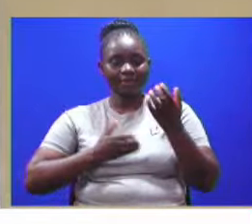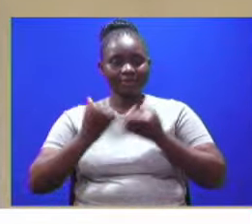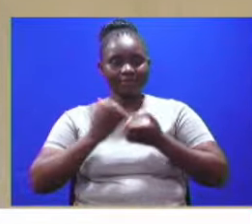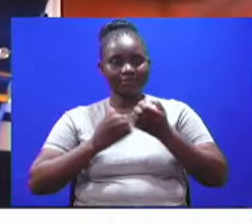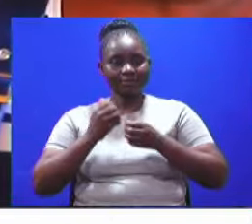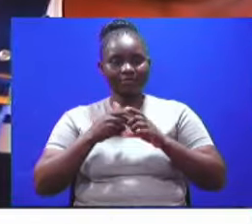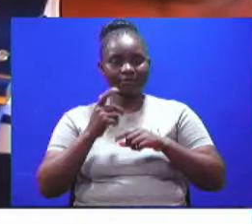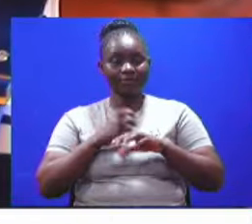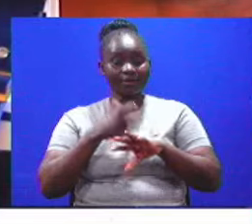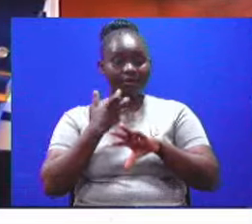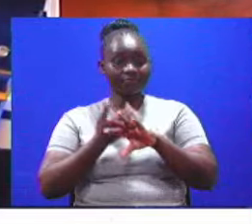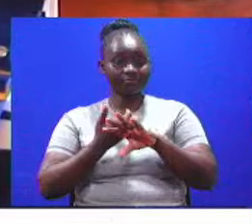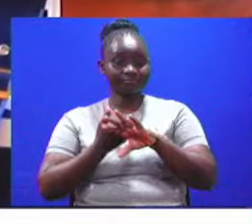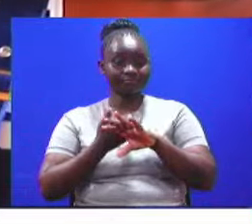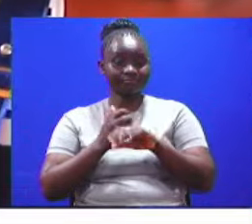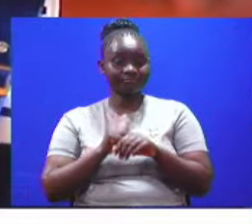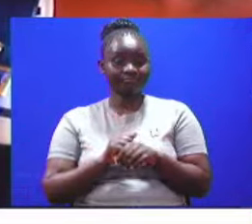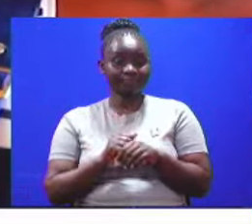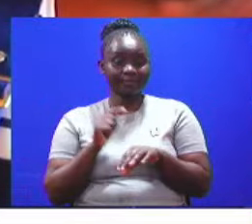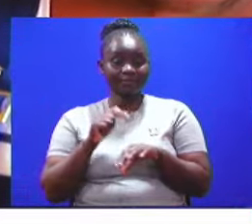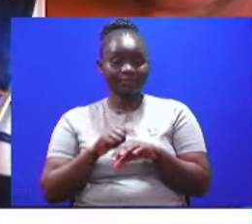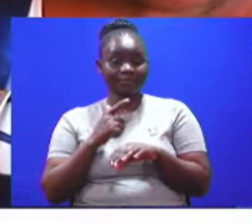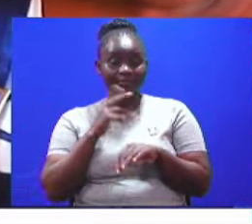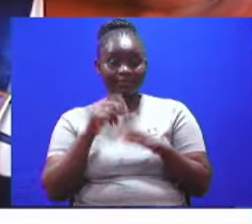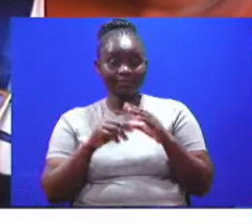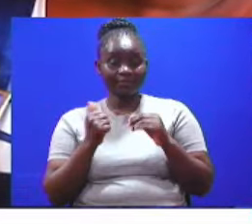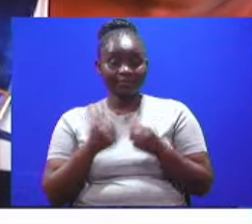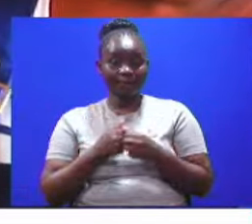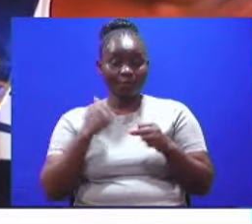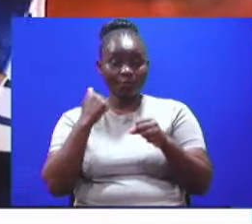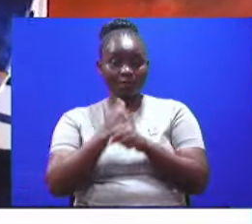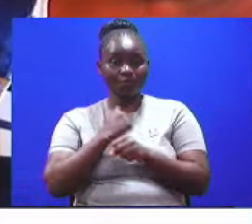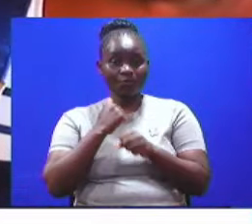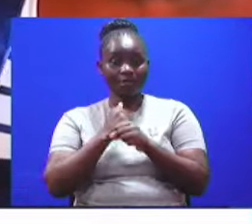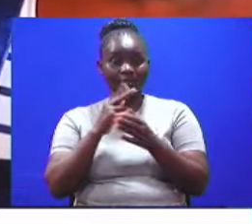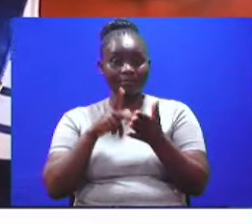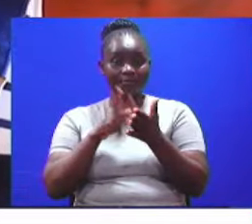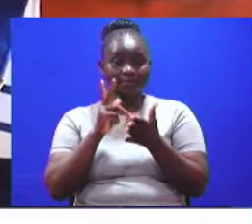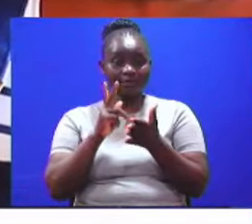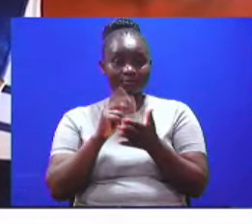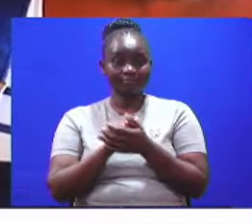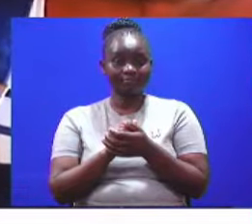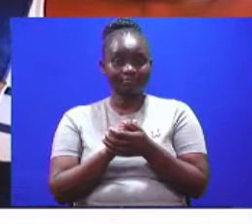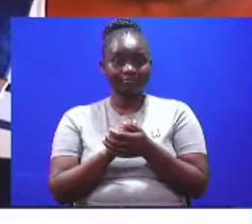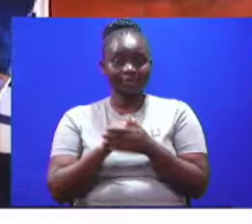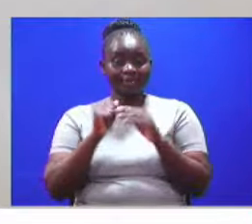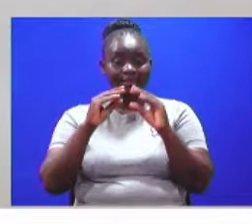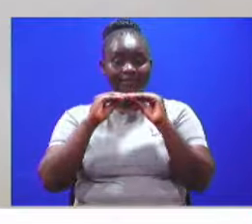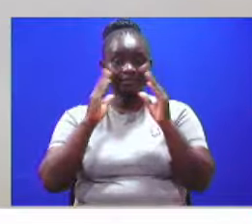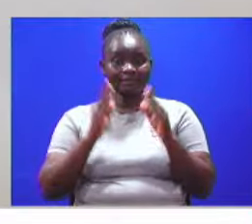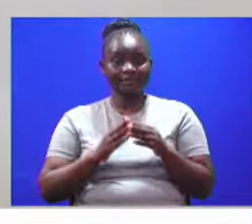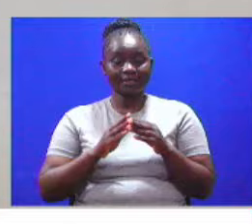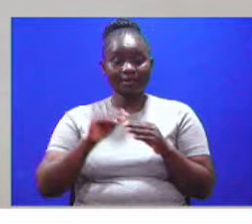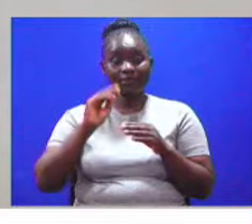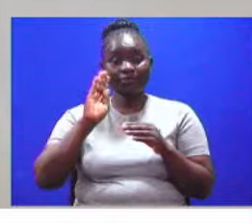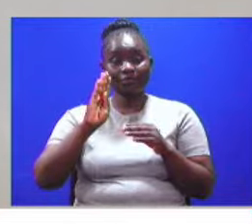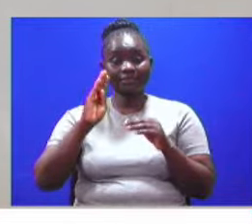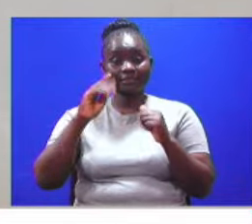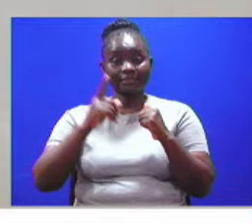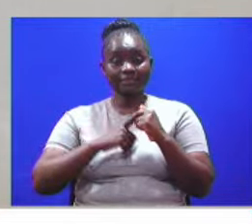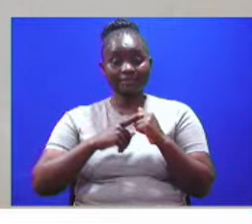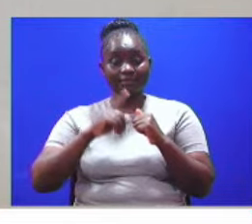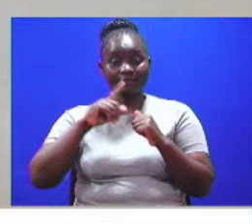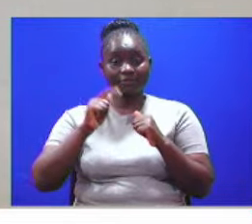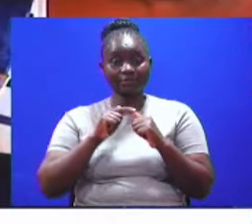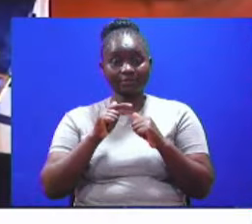ye kurunga permanent and pension bali kiroro bako kolega sina gwaka no burungi abalimu bale erubwa rubaine na sita kiri